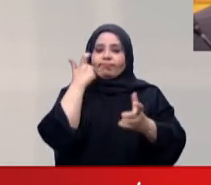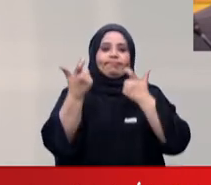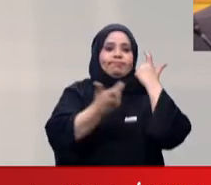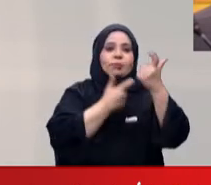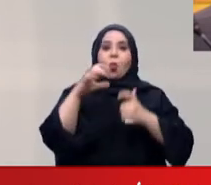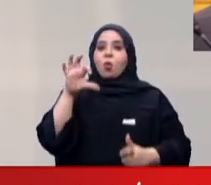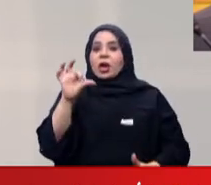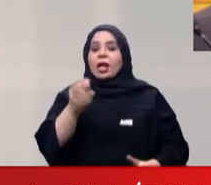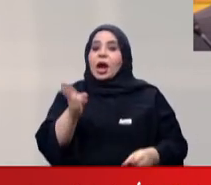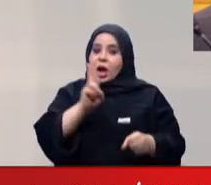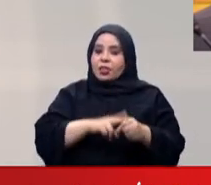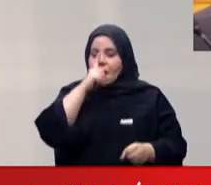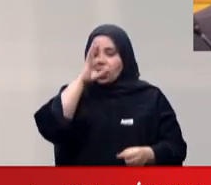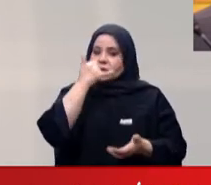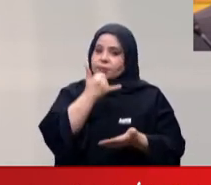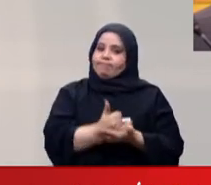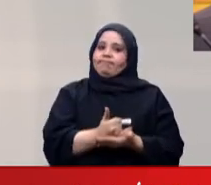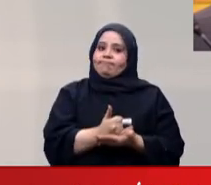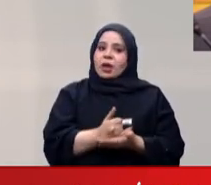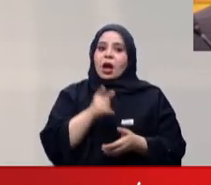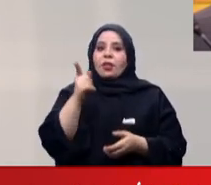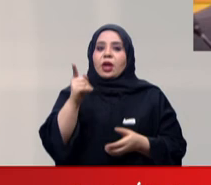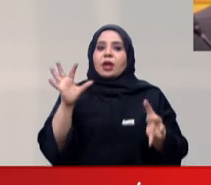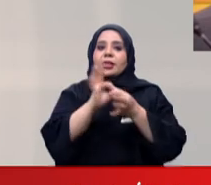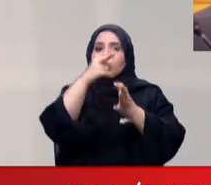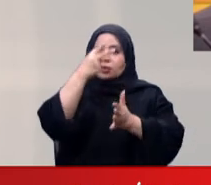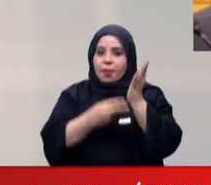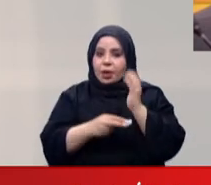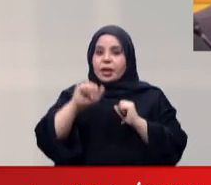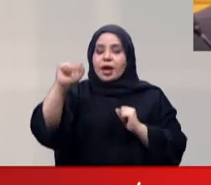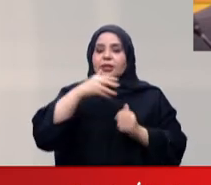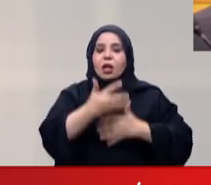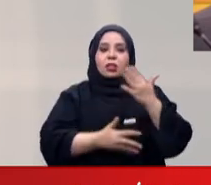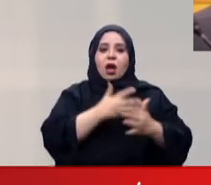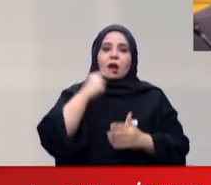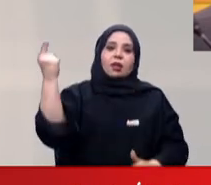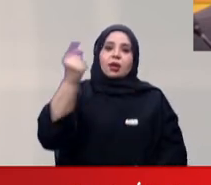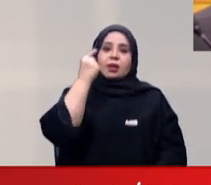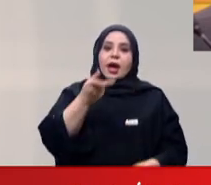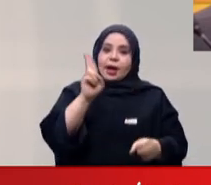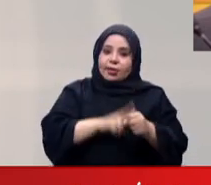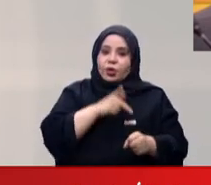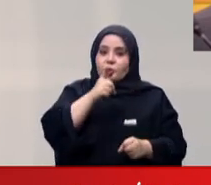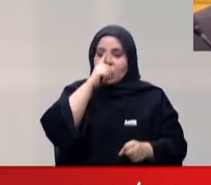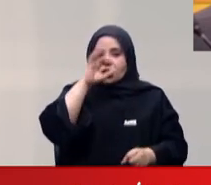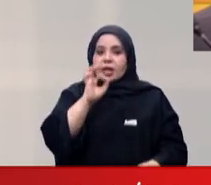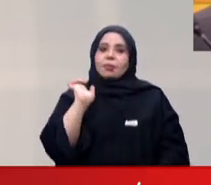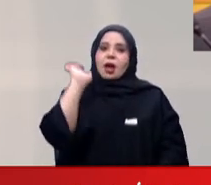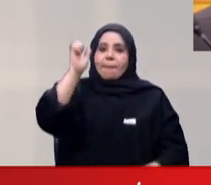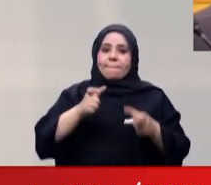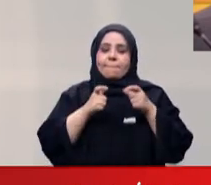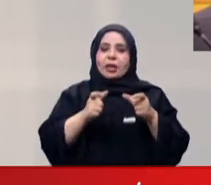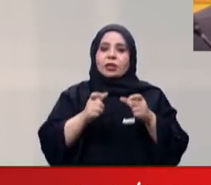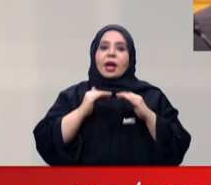الوكالة والوفاء بالتزاماتها للوكالة الدولية للطاقة الذرية بتطبيق ضمانات الأمن والأمان